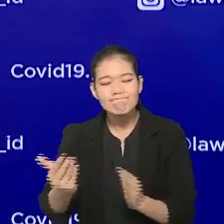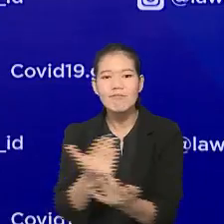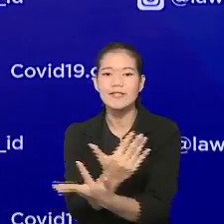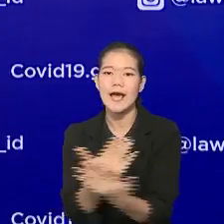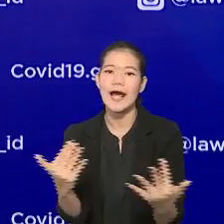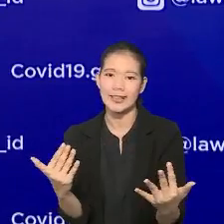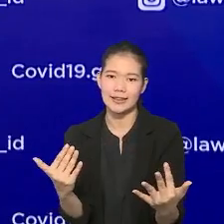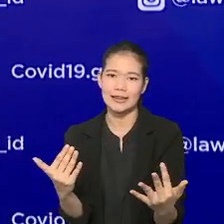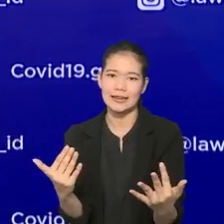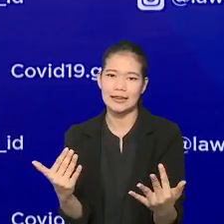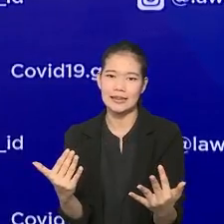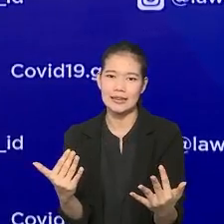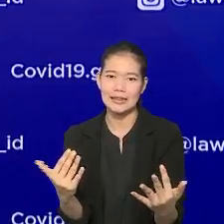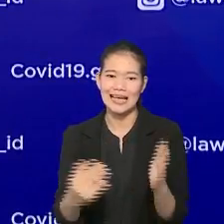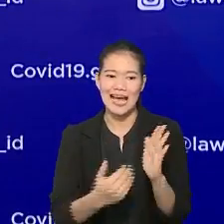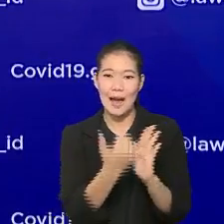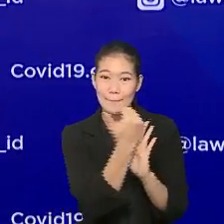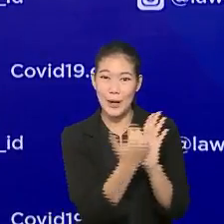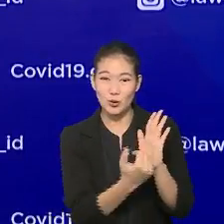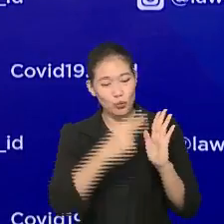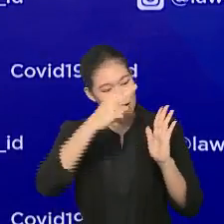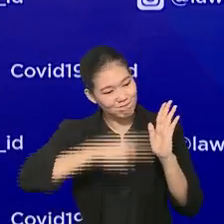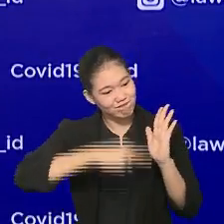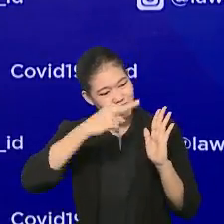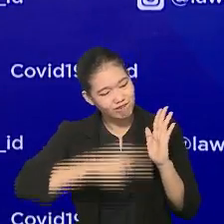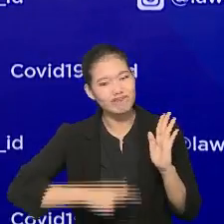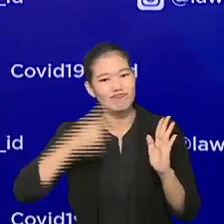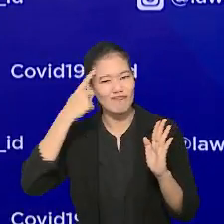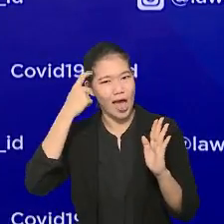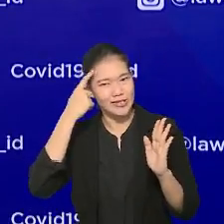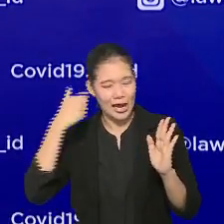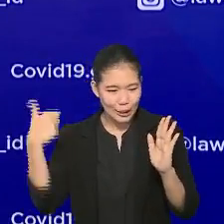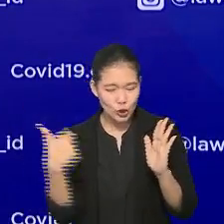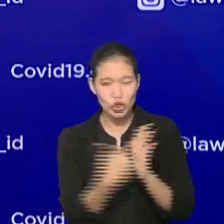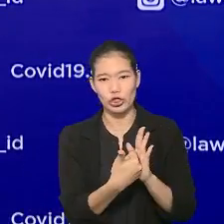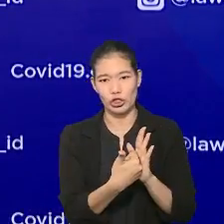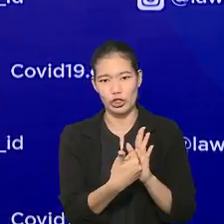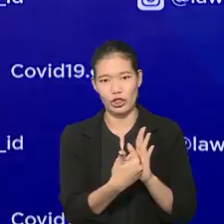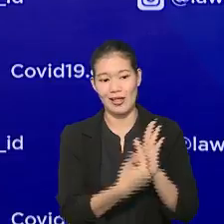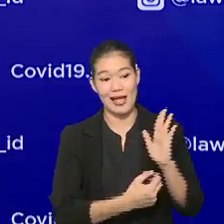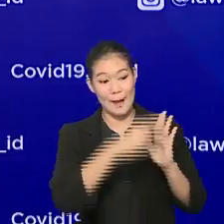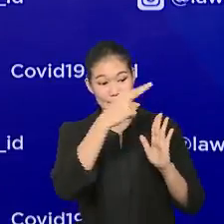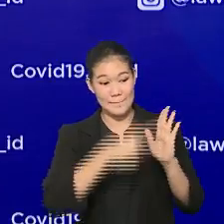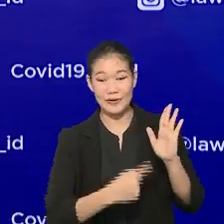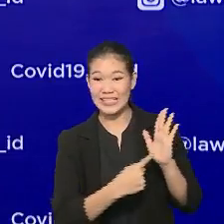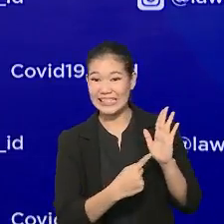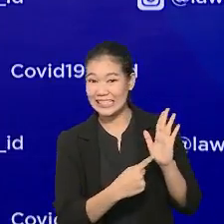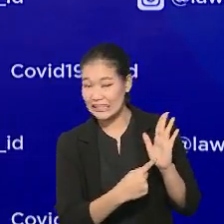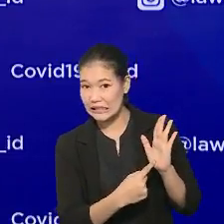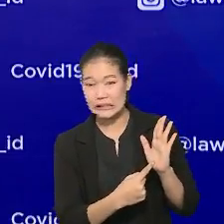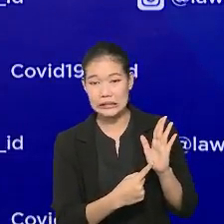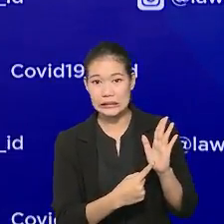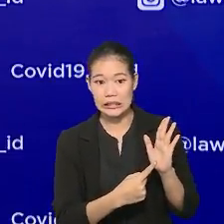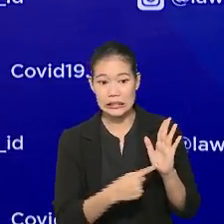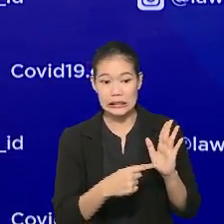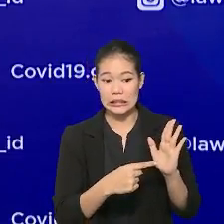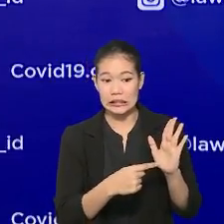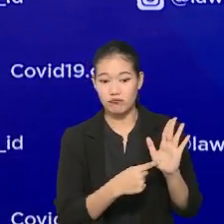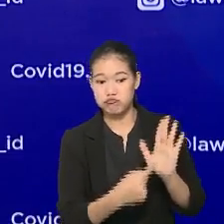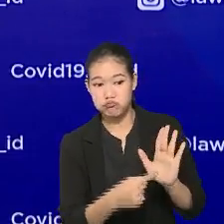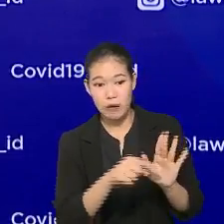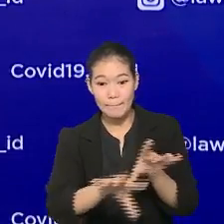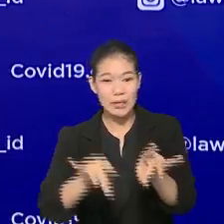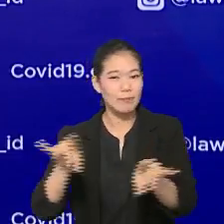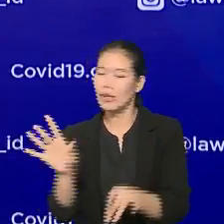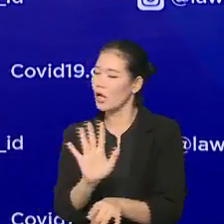masyarakat untuk mempelajari kebijakan yang berlaku dan mentaatinya. Kebijakan ini dibuat tidak pandang bulu dan